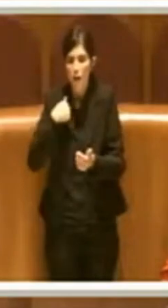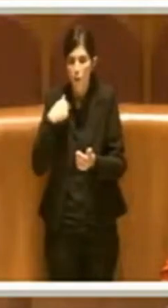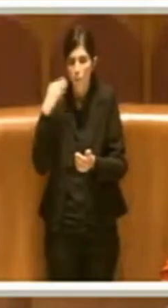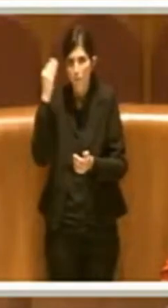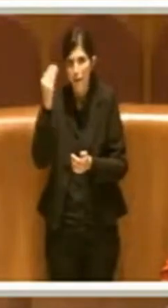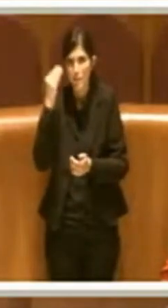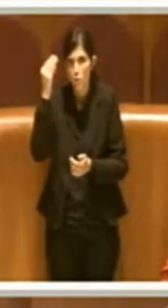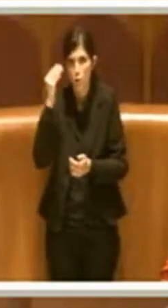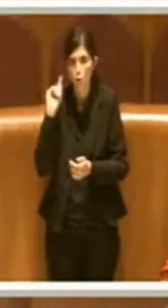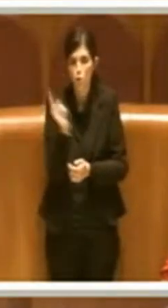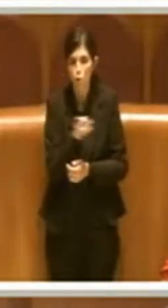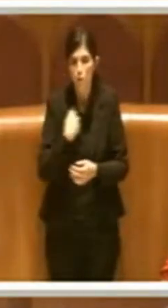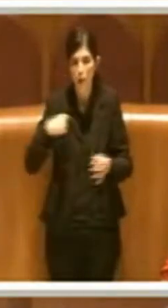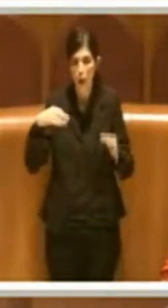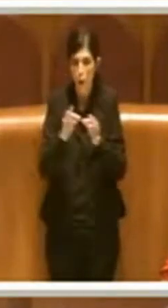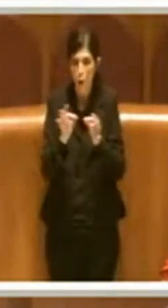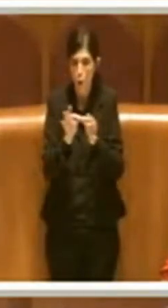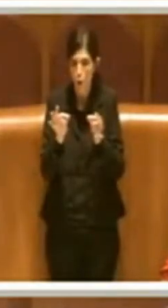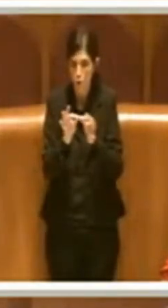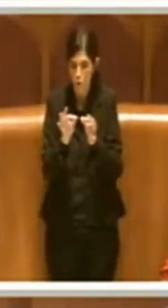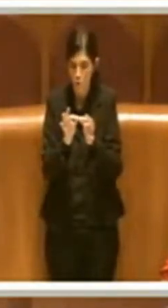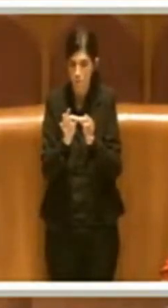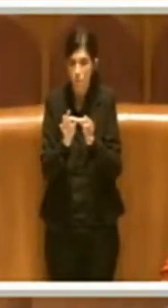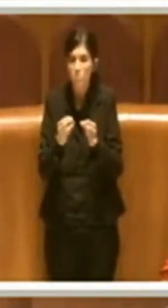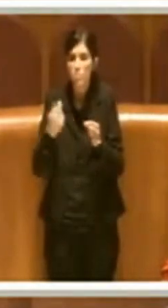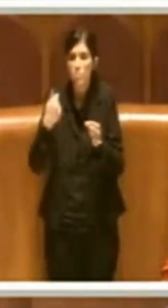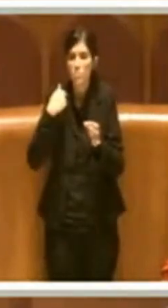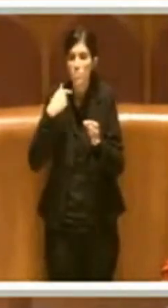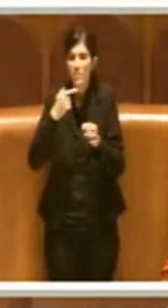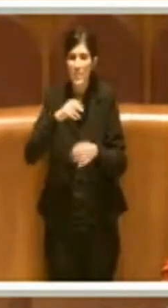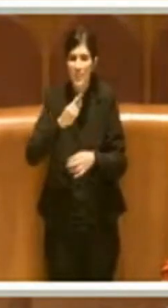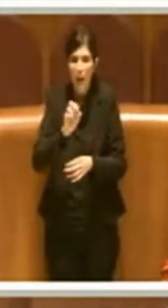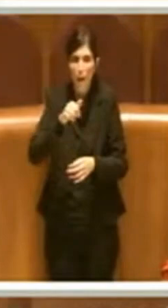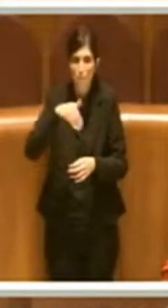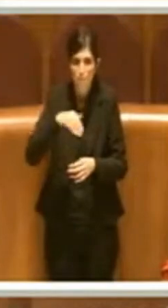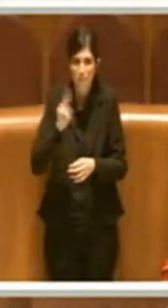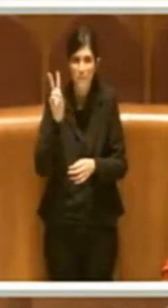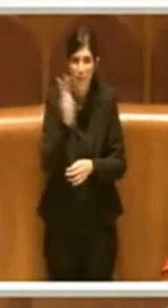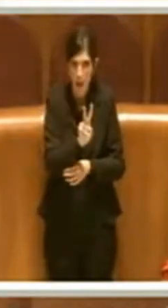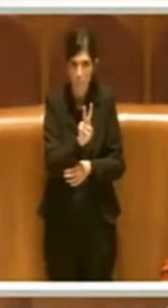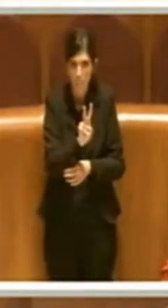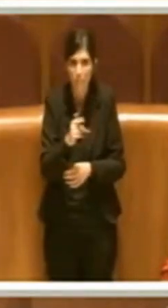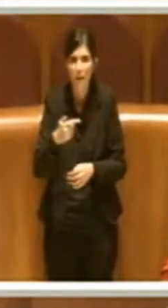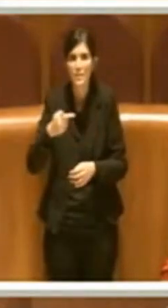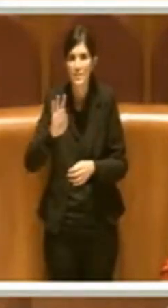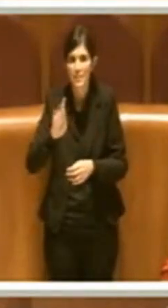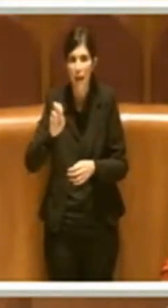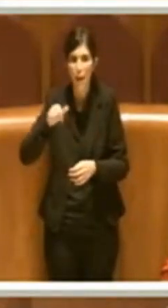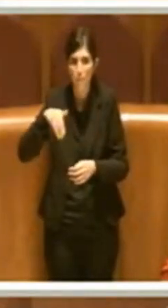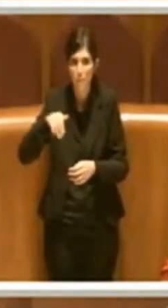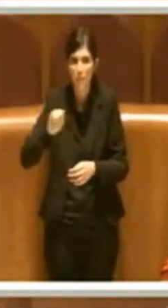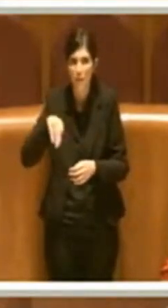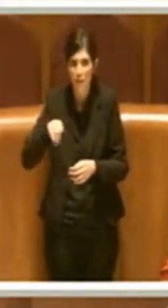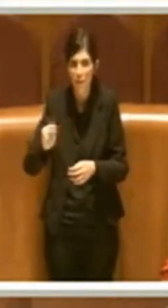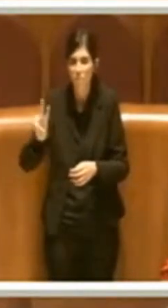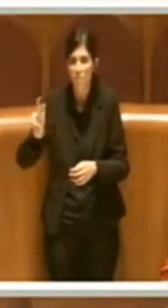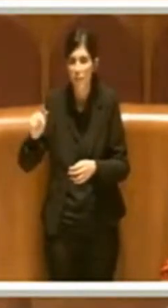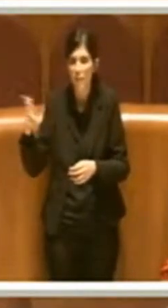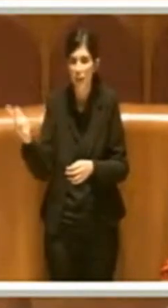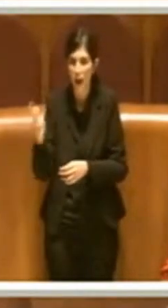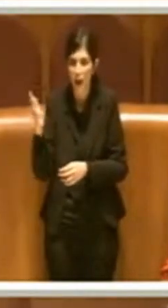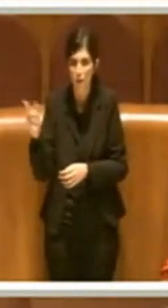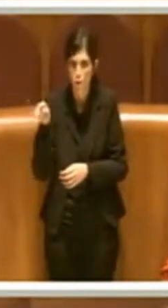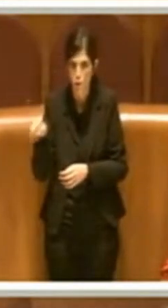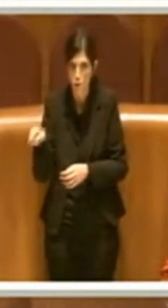siamo tutti d'accordo, non a caso si chiama tram Termini Vaticana Aurelio perché passerà ovviamente da Via Nazionale e da